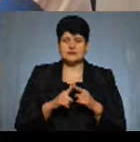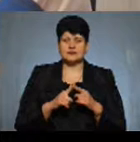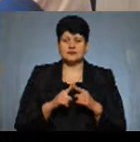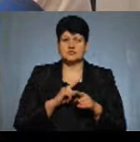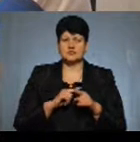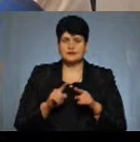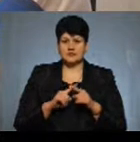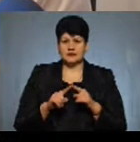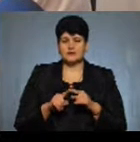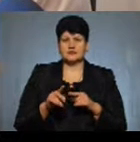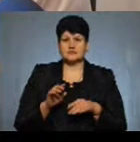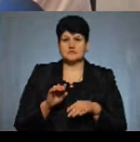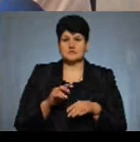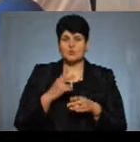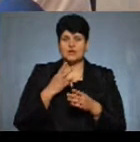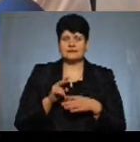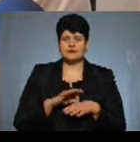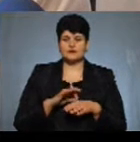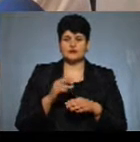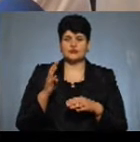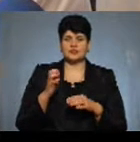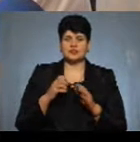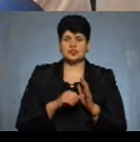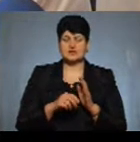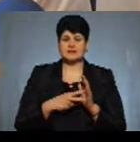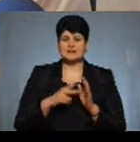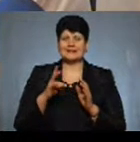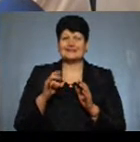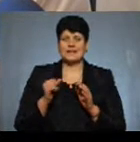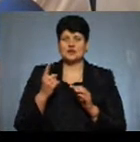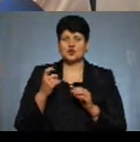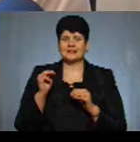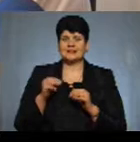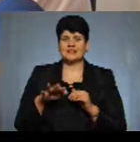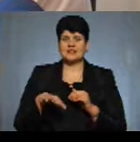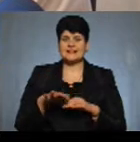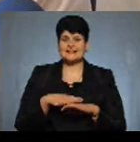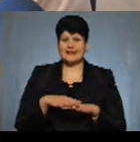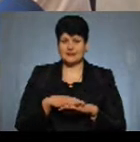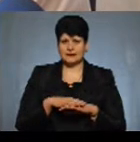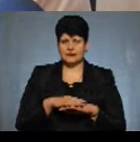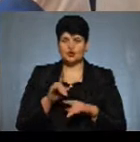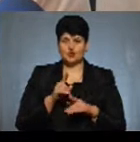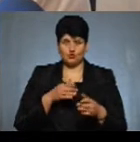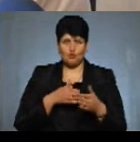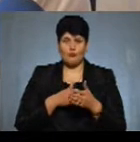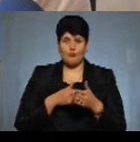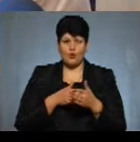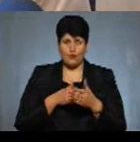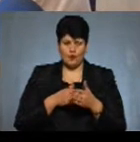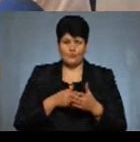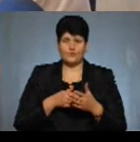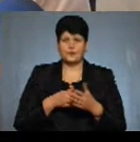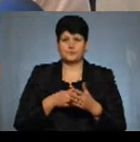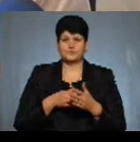показник захворюваності склав 437 випадків на 100 тисяч населення. Щодо порогового показника